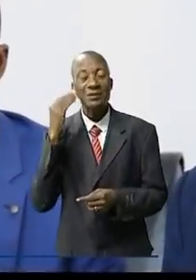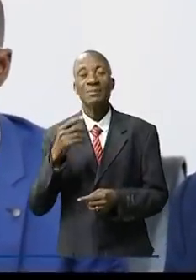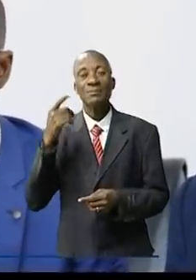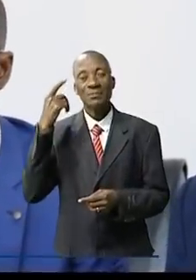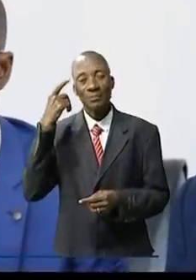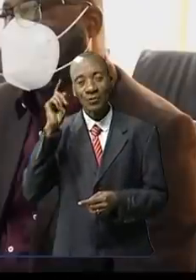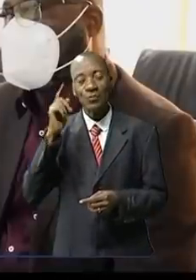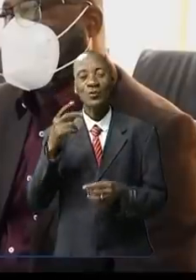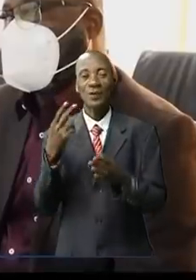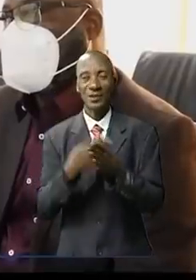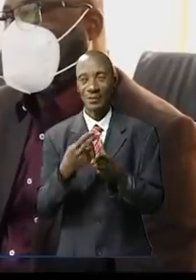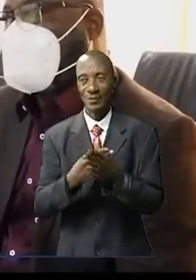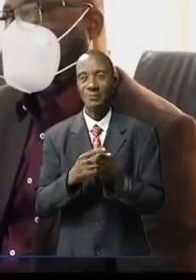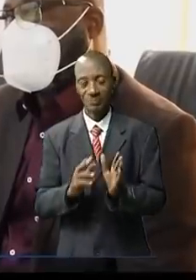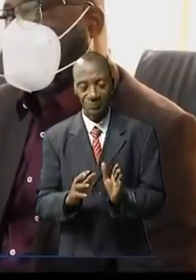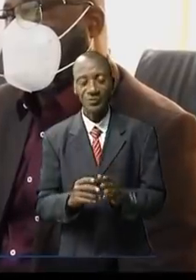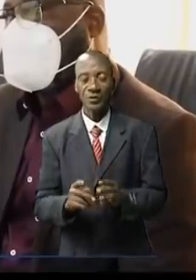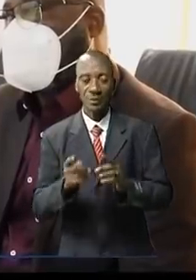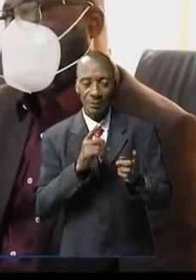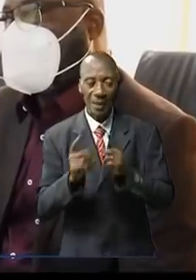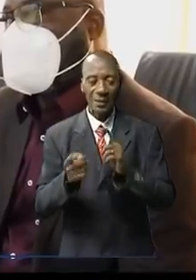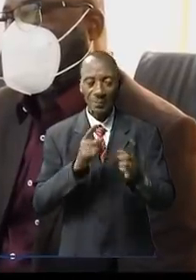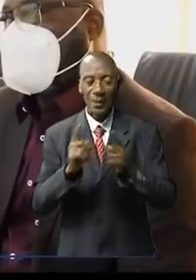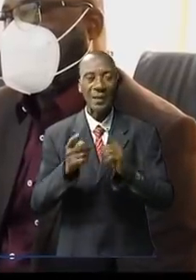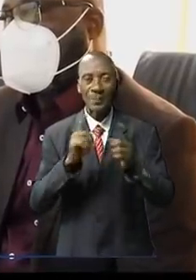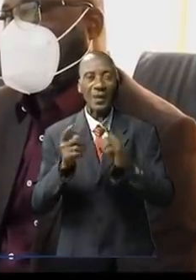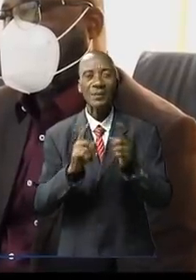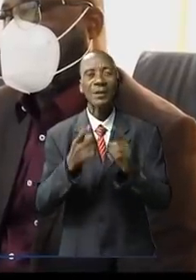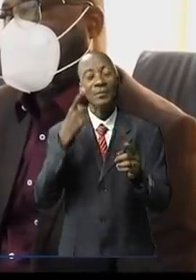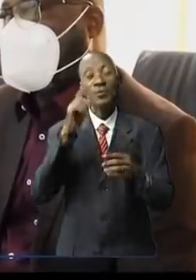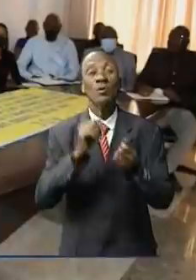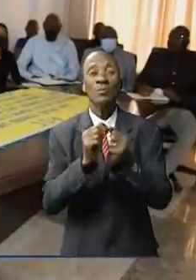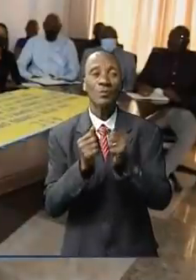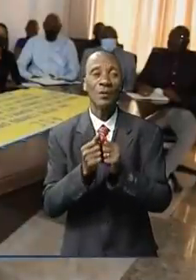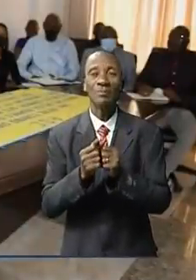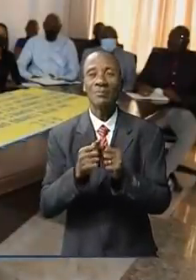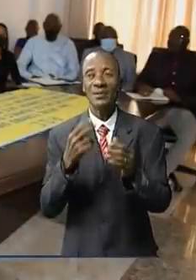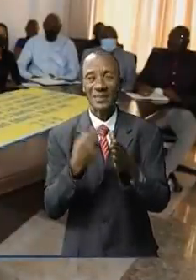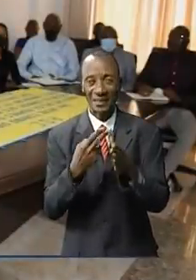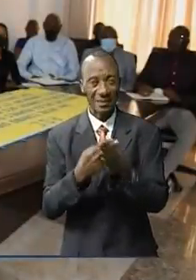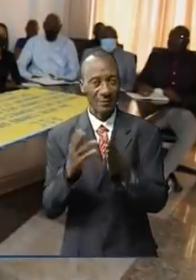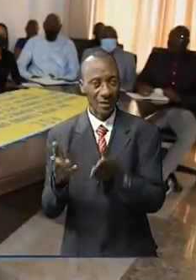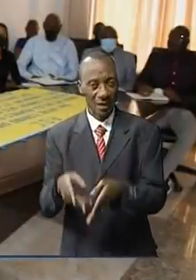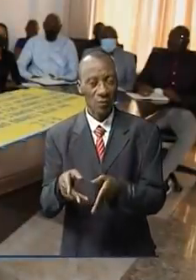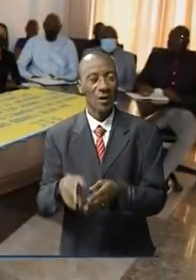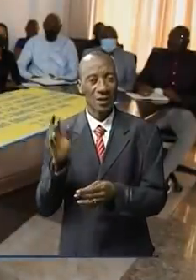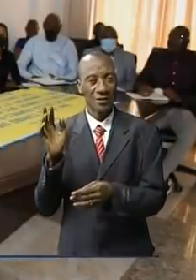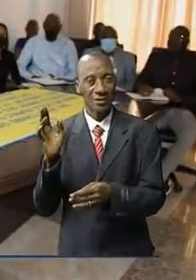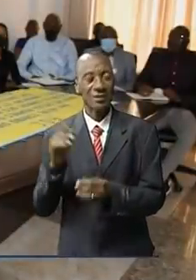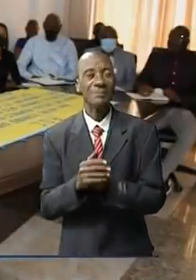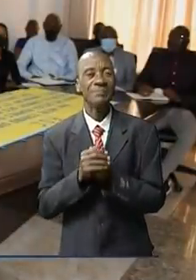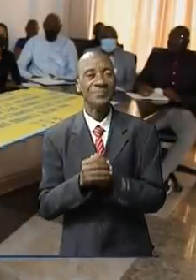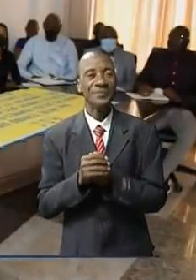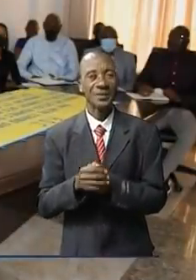socio-professionnelle des personnes handicapées. L'annonce a été faite à la ministre Irène Essambo-Diatta par une délégation de